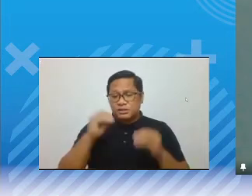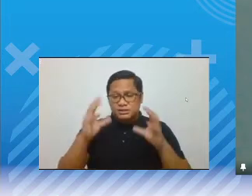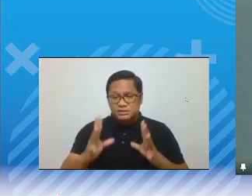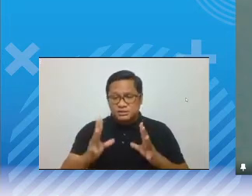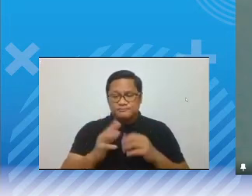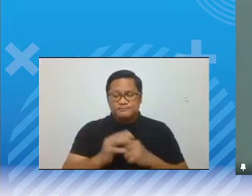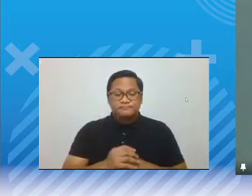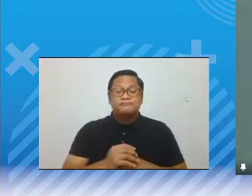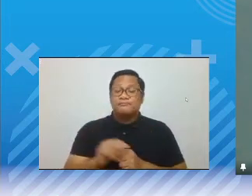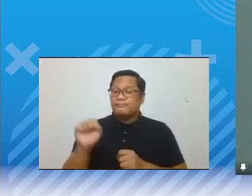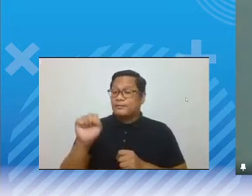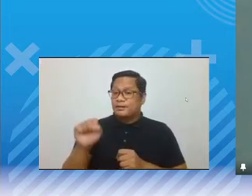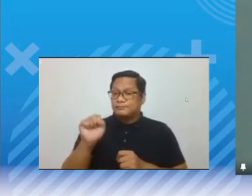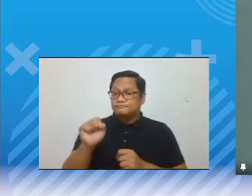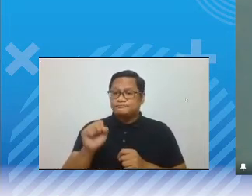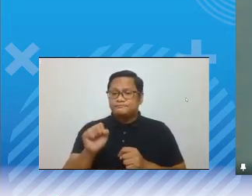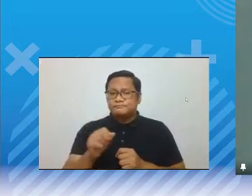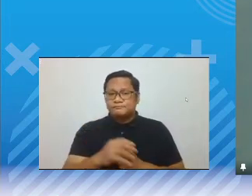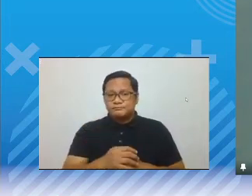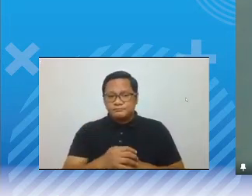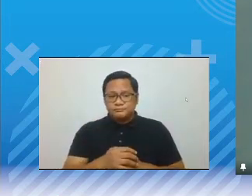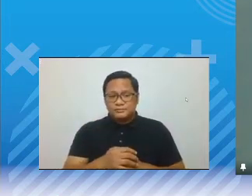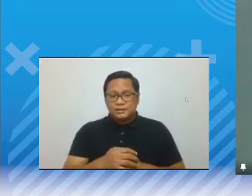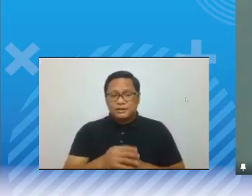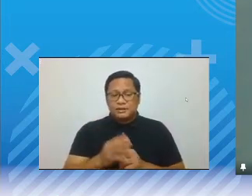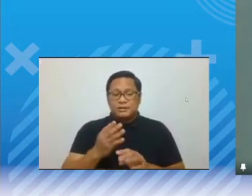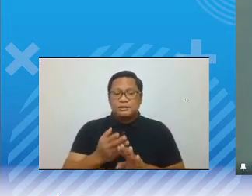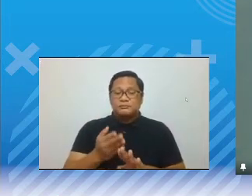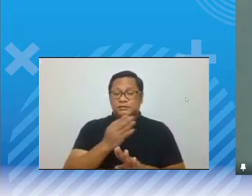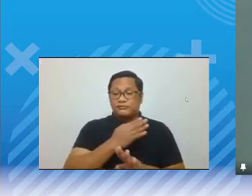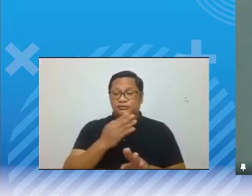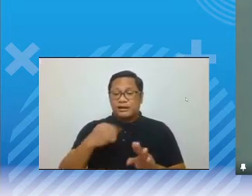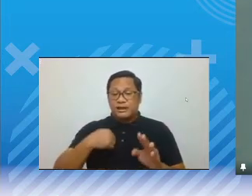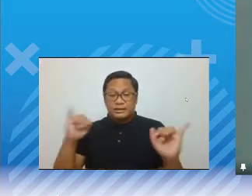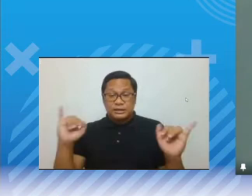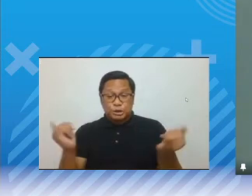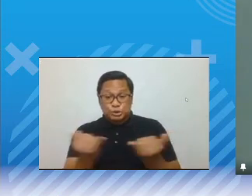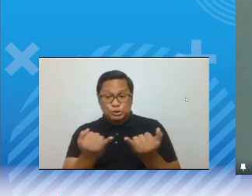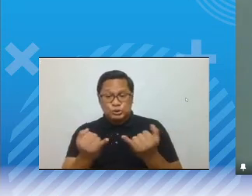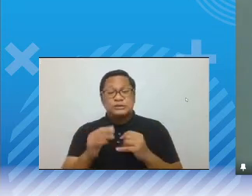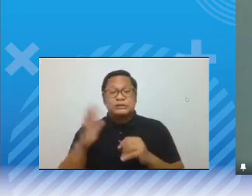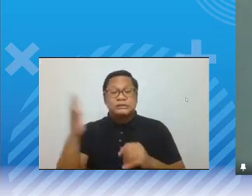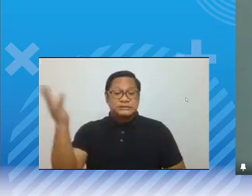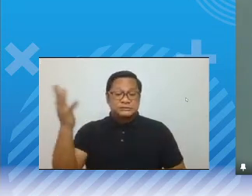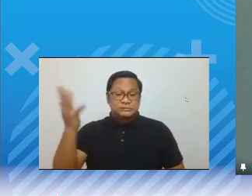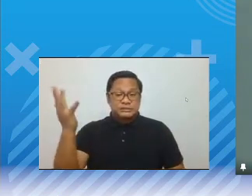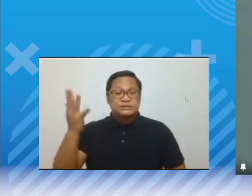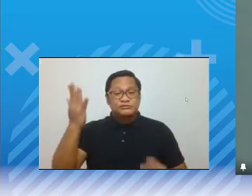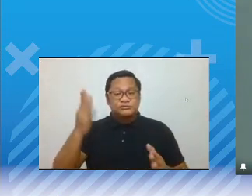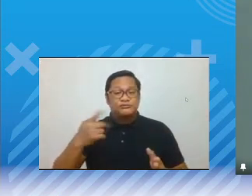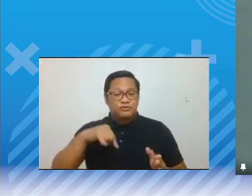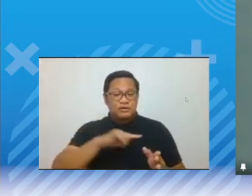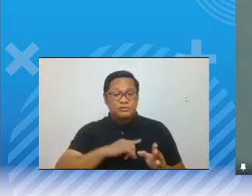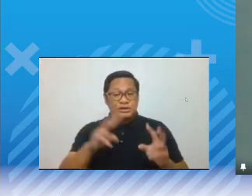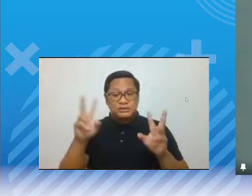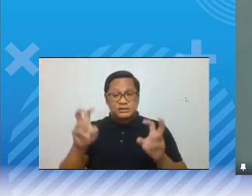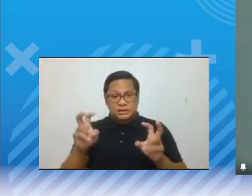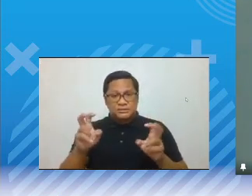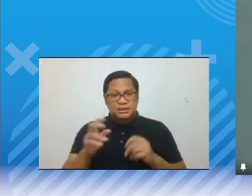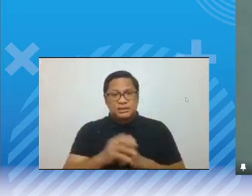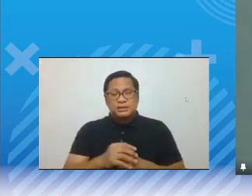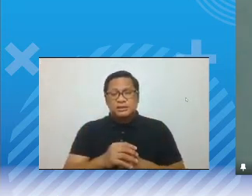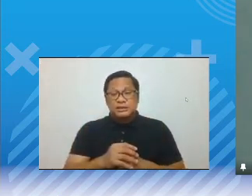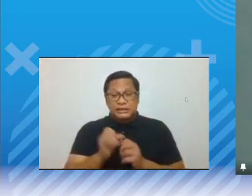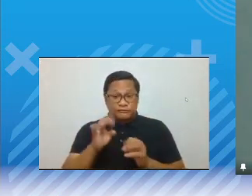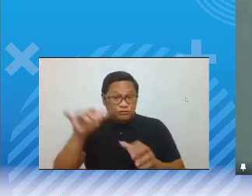ayan po, kanina, before ako nag-introduce ng ating speakers for our topic, nabanggit, kung maalala niyo